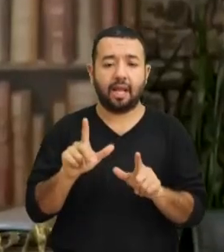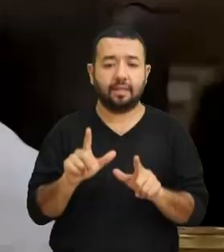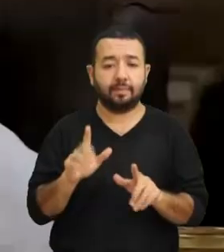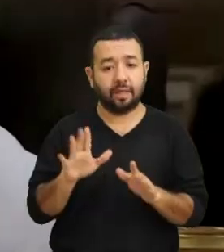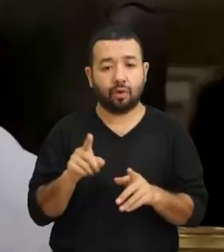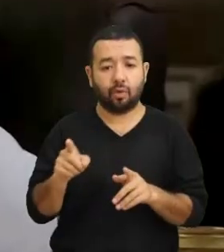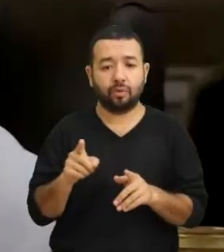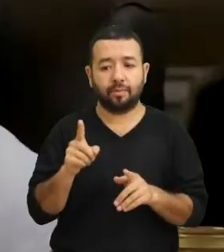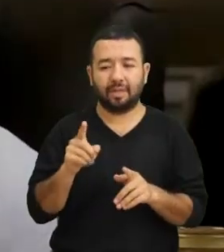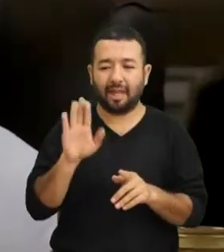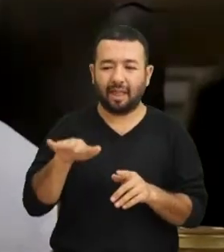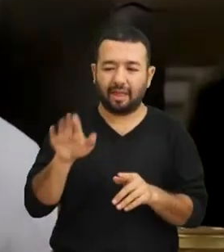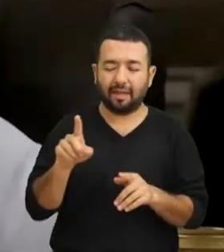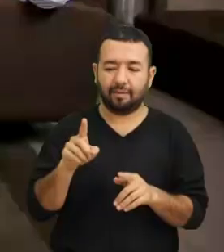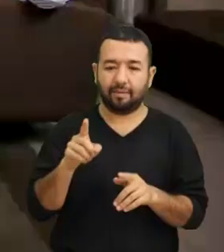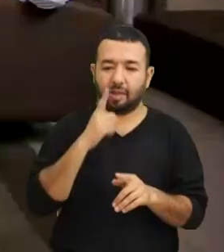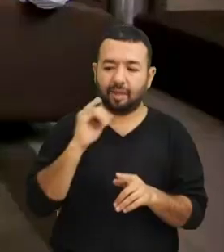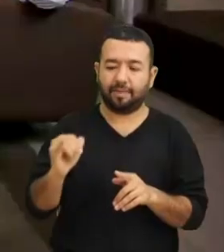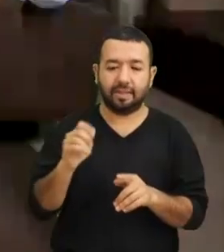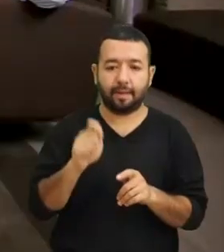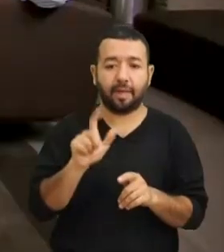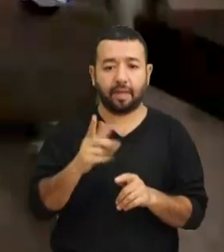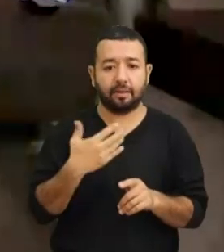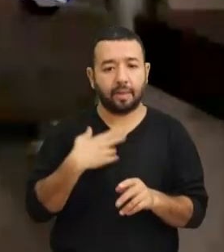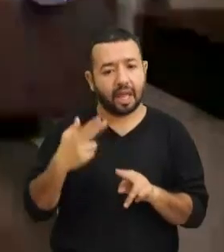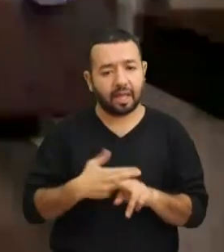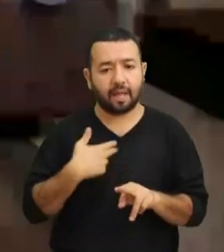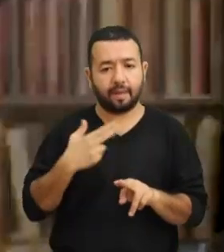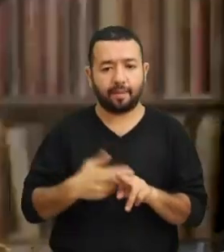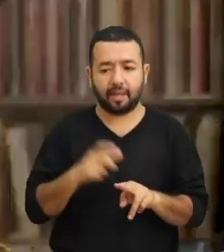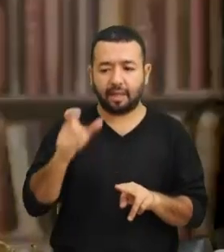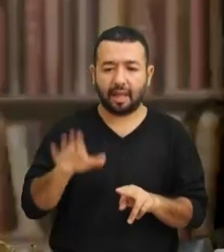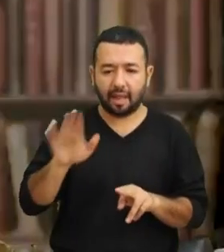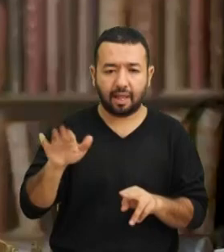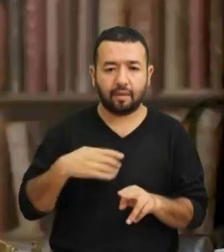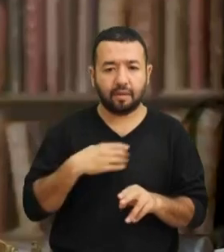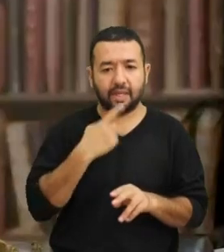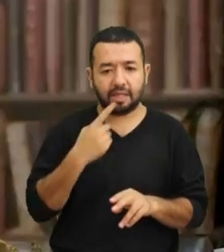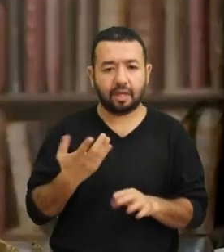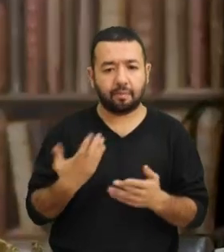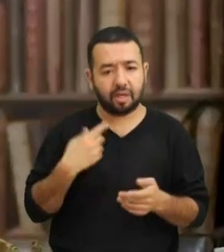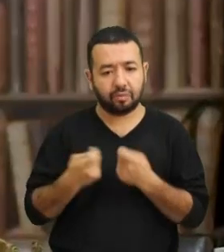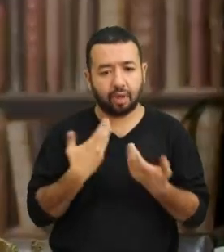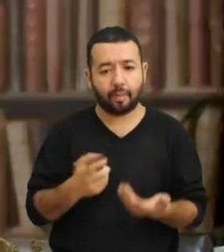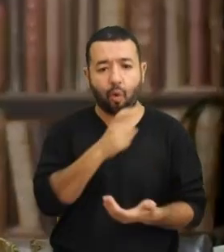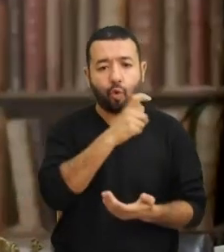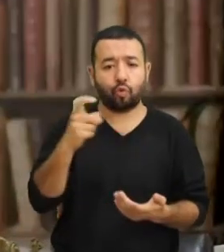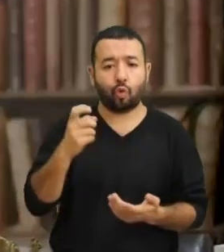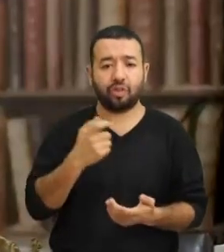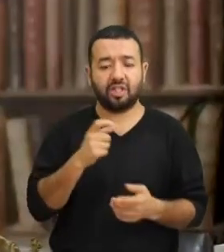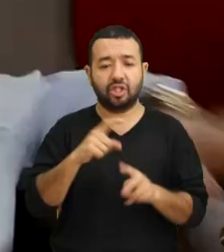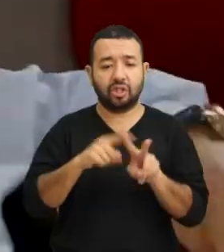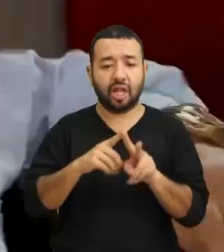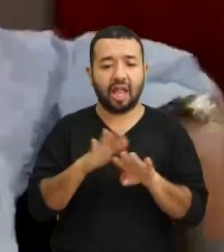onu itibarsızlaştırman lazım. Anneciğim denemedim mi zannediyorsunuz? Adam 900 canlı kedi gibi ya. Her seferinde dört ayak